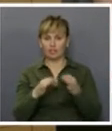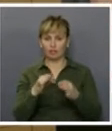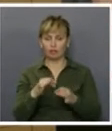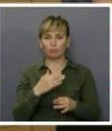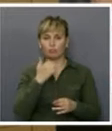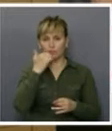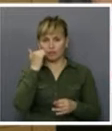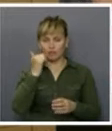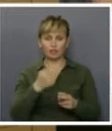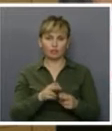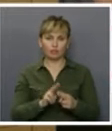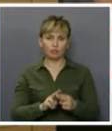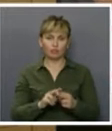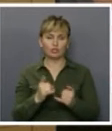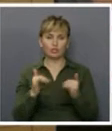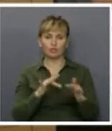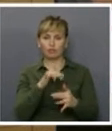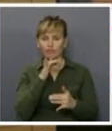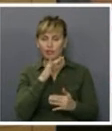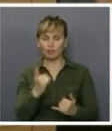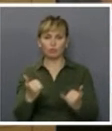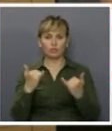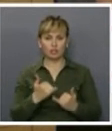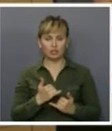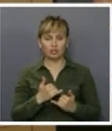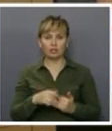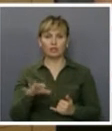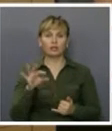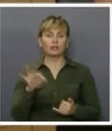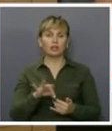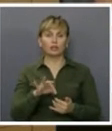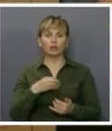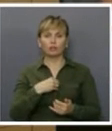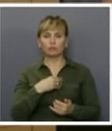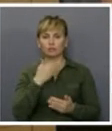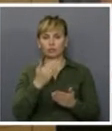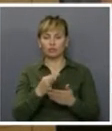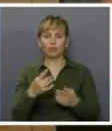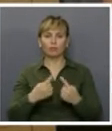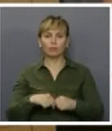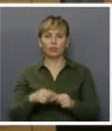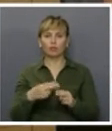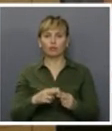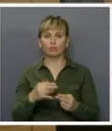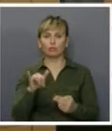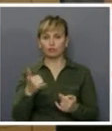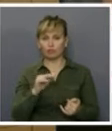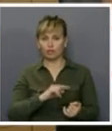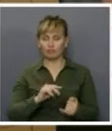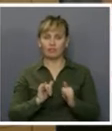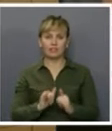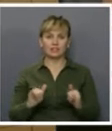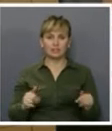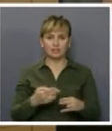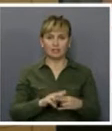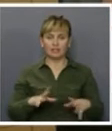деловое время, которое вы уделили нашему эфиру. Сразу хочу спросить о роли ассоциации, которую вы сегодня представляете, в развитии